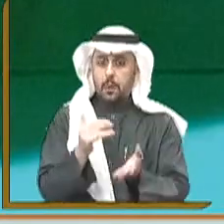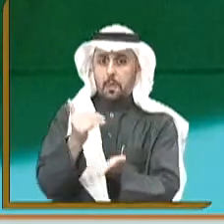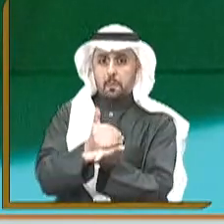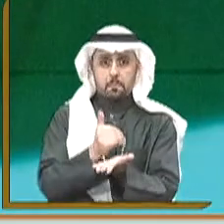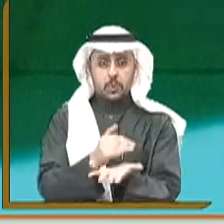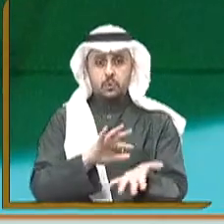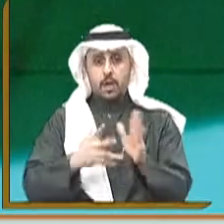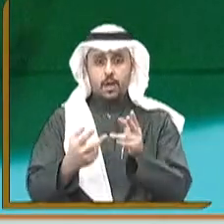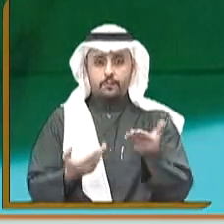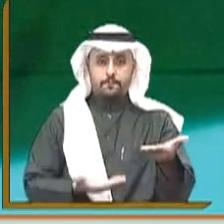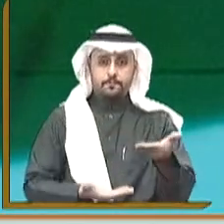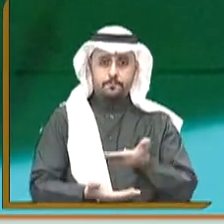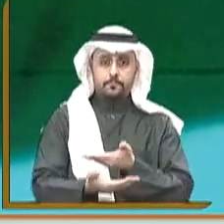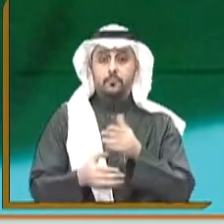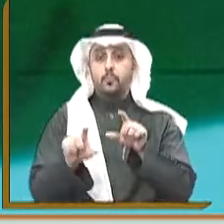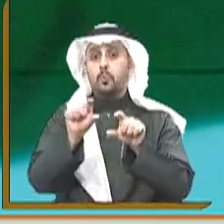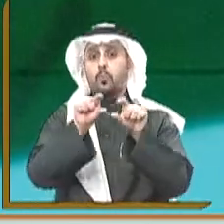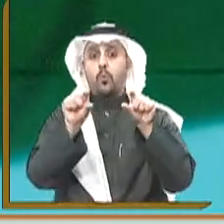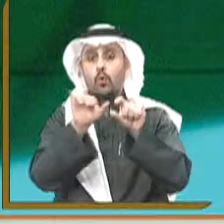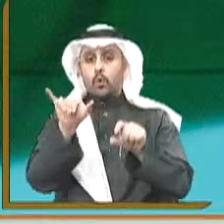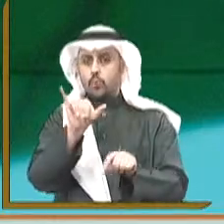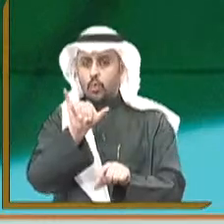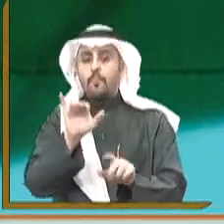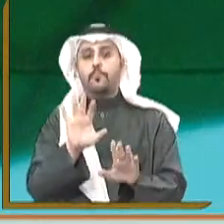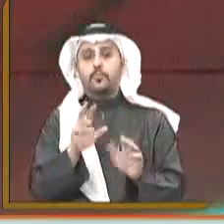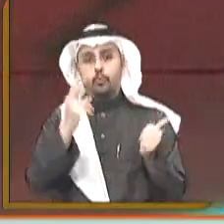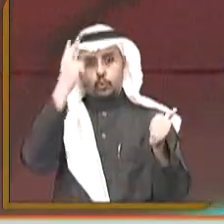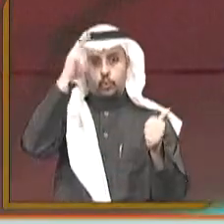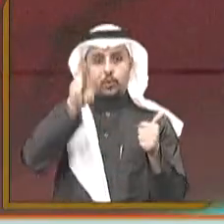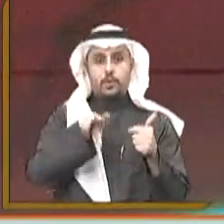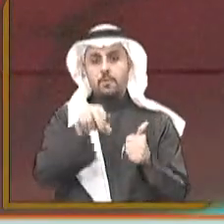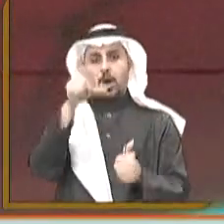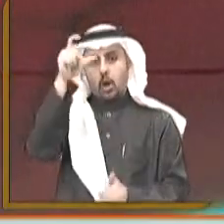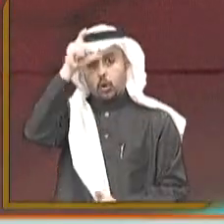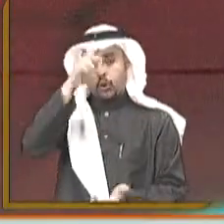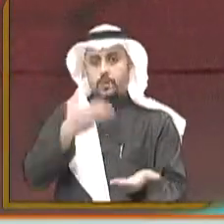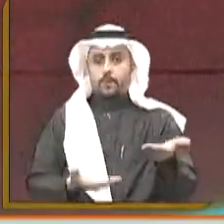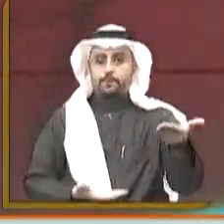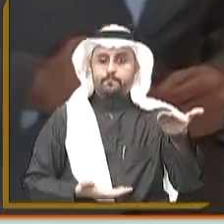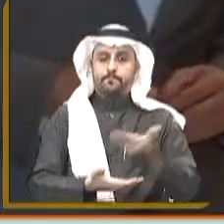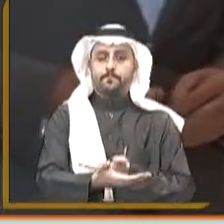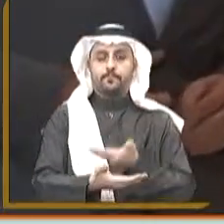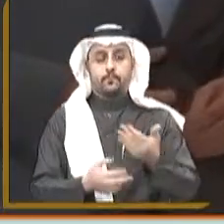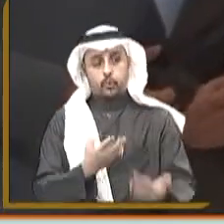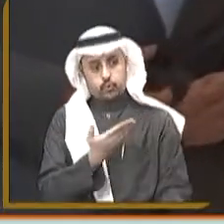وجرى بحث الموضوعات ذات الاهتمام المشترك بين الجانبين.